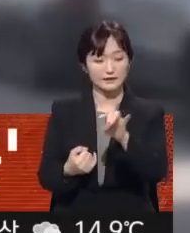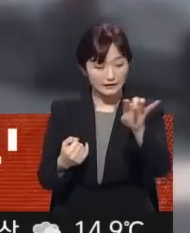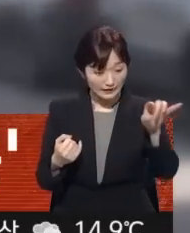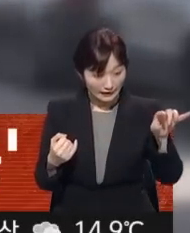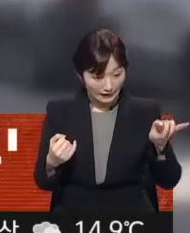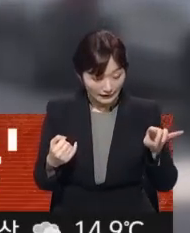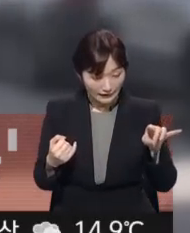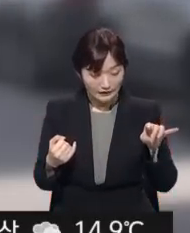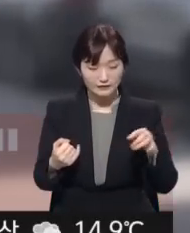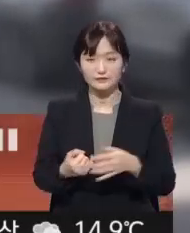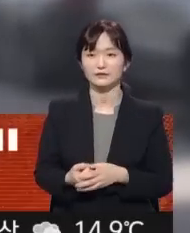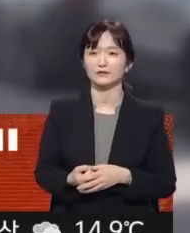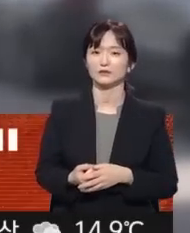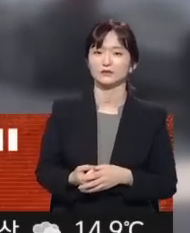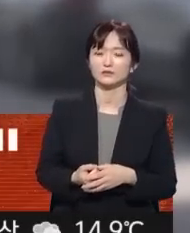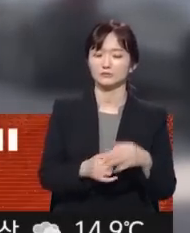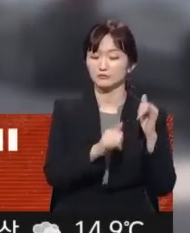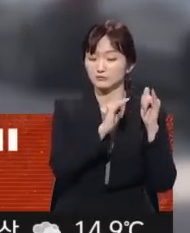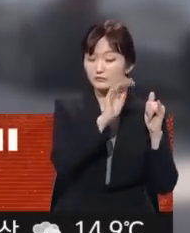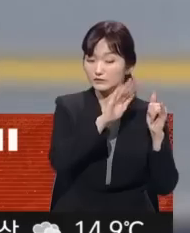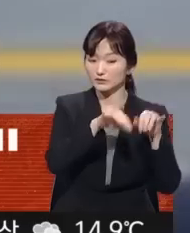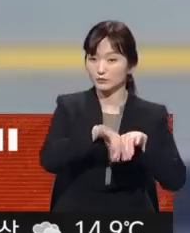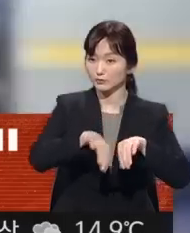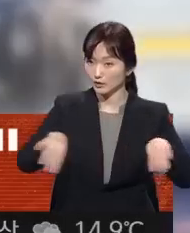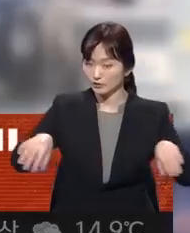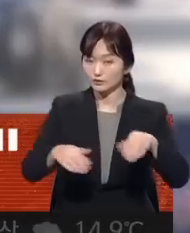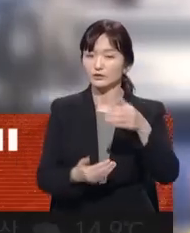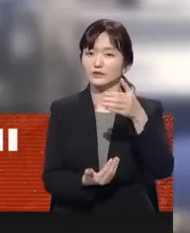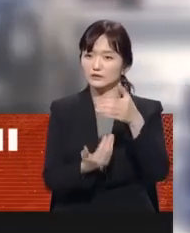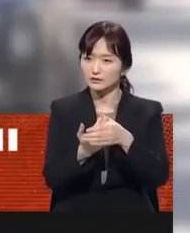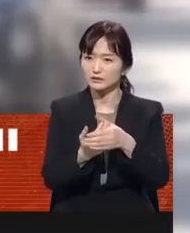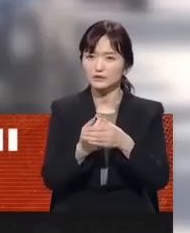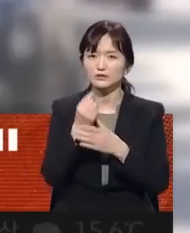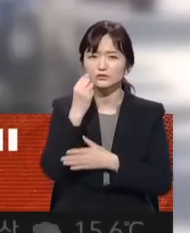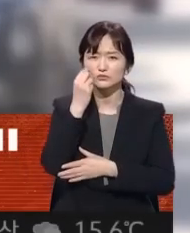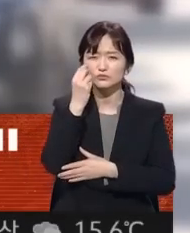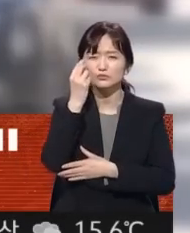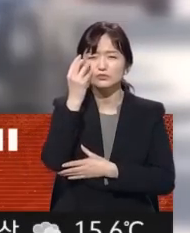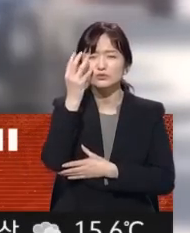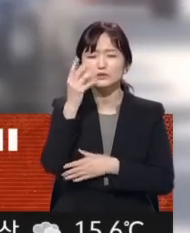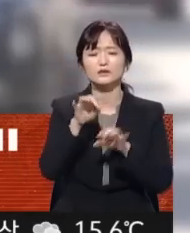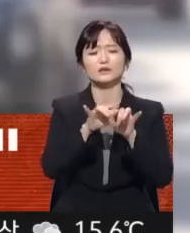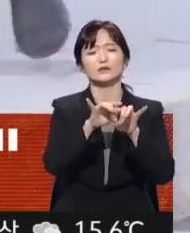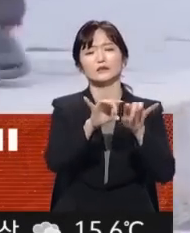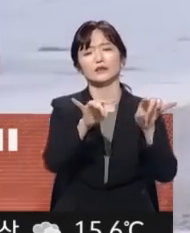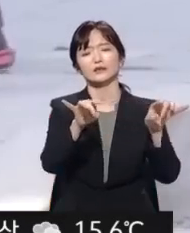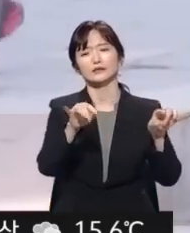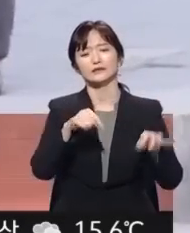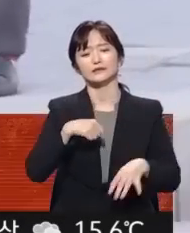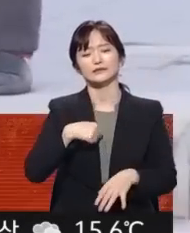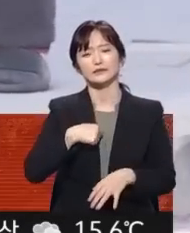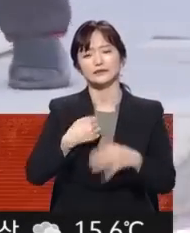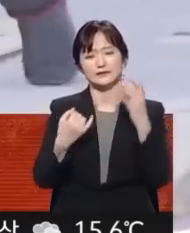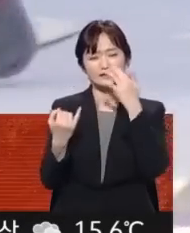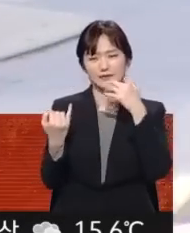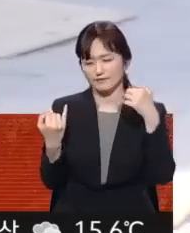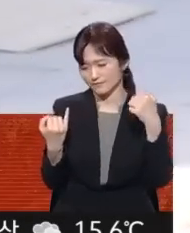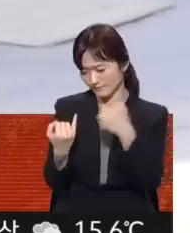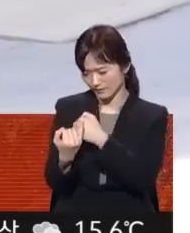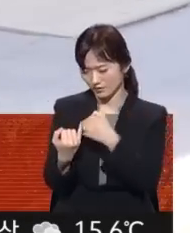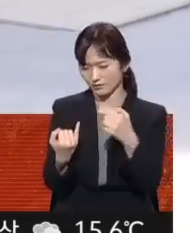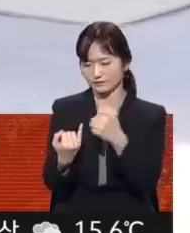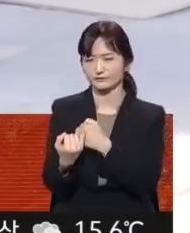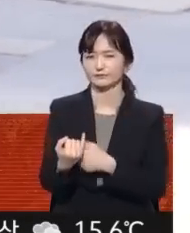지금 연락하지 않고 별개의 사건으로 일어났고 수개월 동안 각자 자신의 범행을 저질렀던 것으로